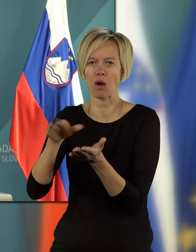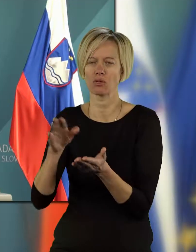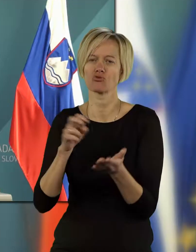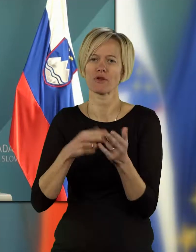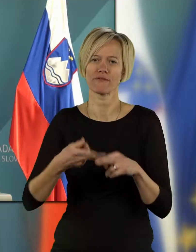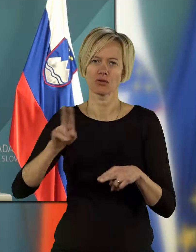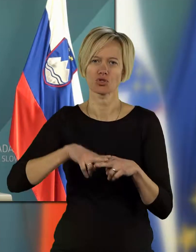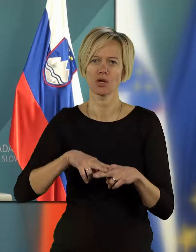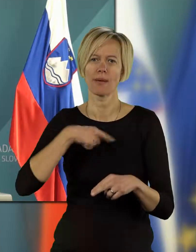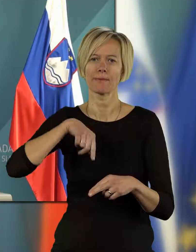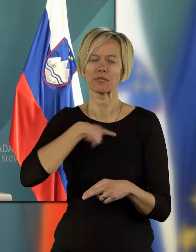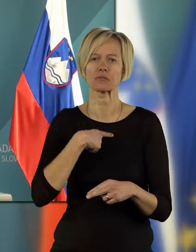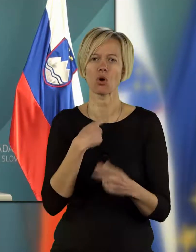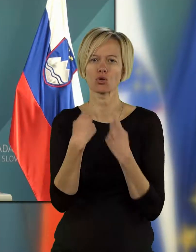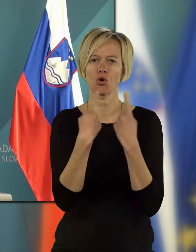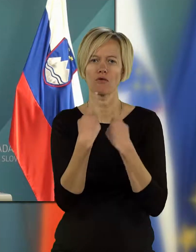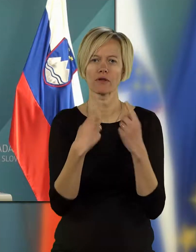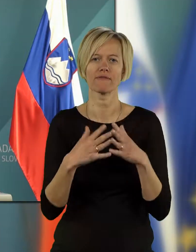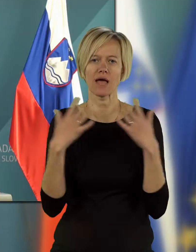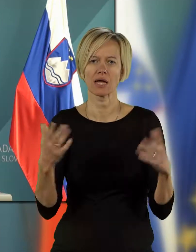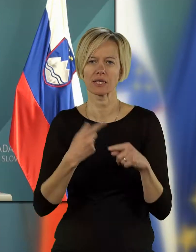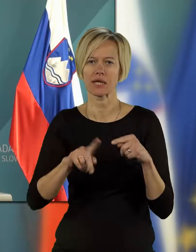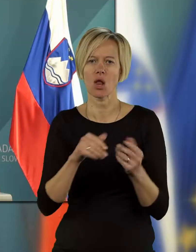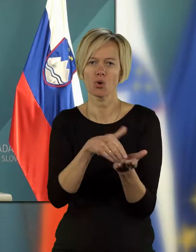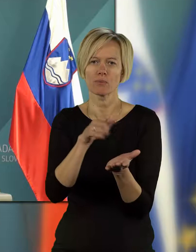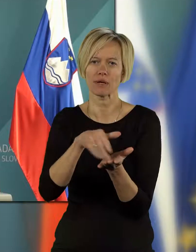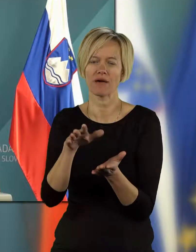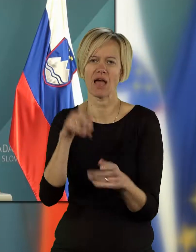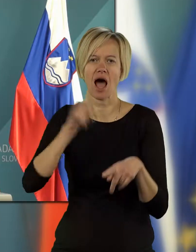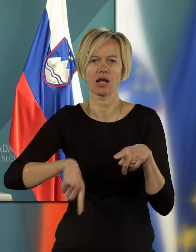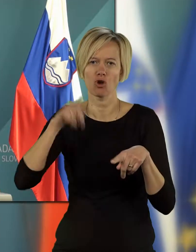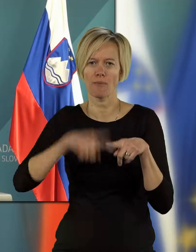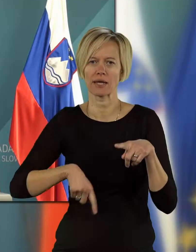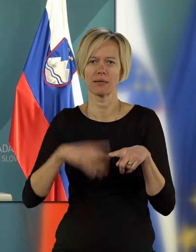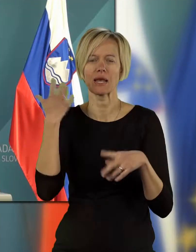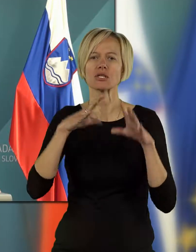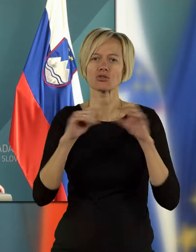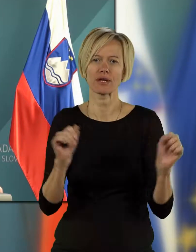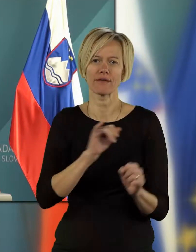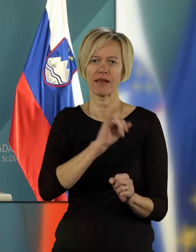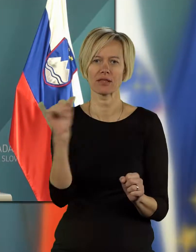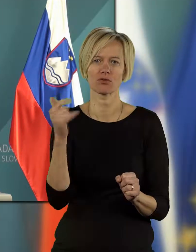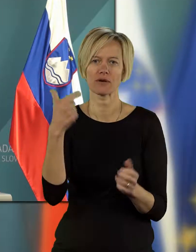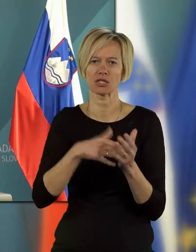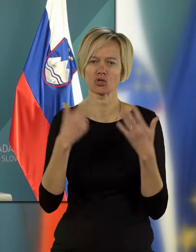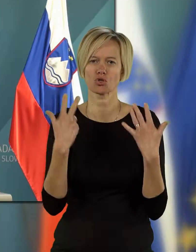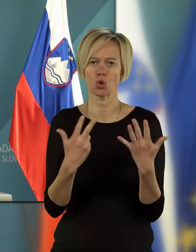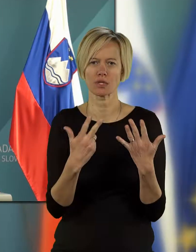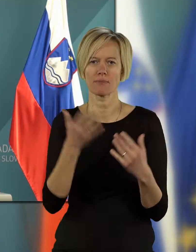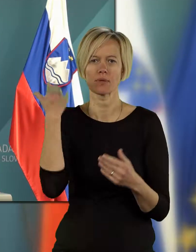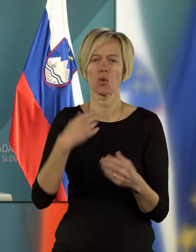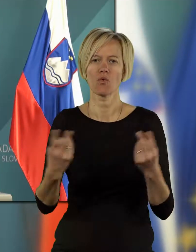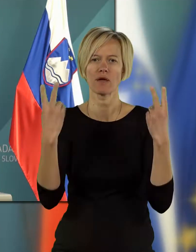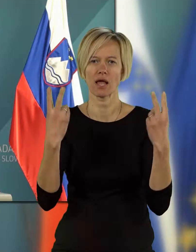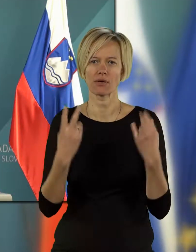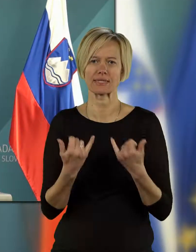več. Dogovorili smo velik del odprave anomalij, ki so bile storjene v letu 2008, ko